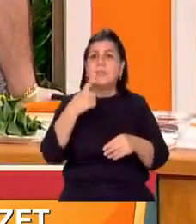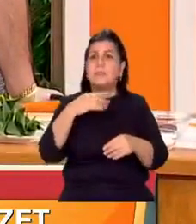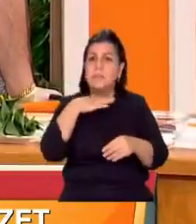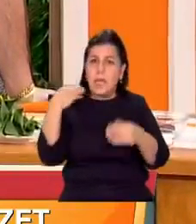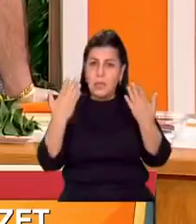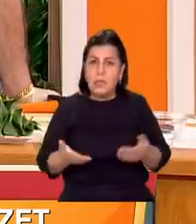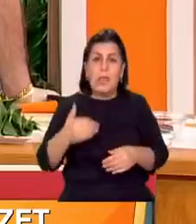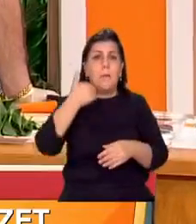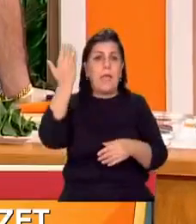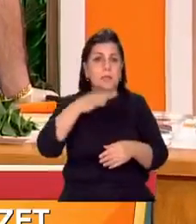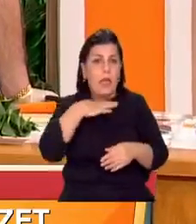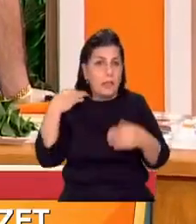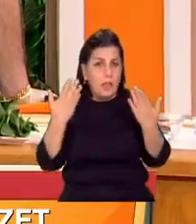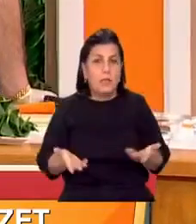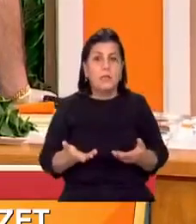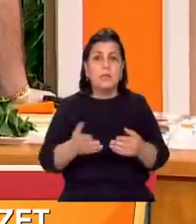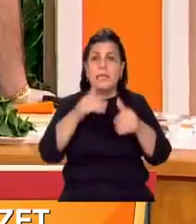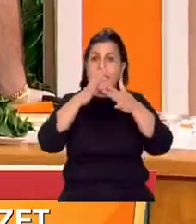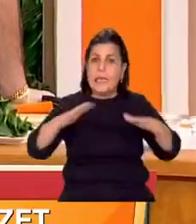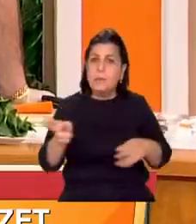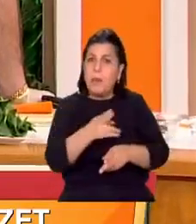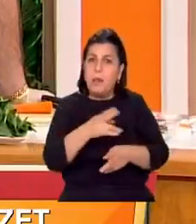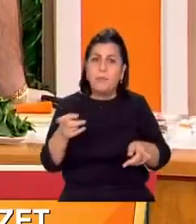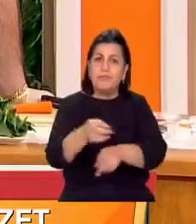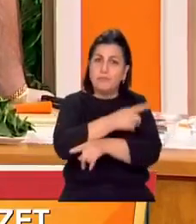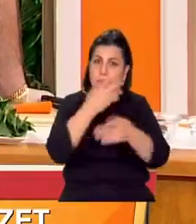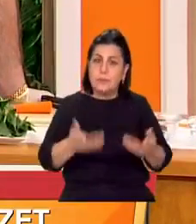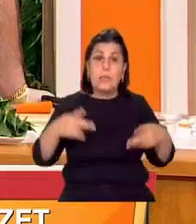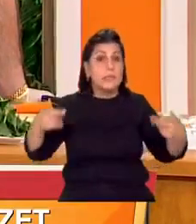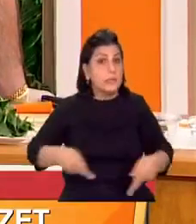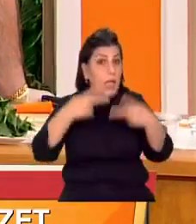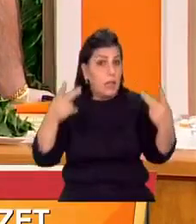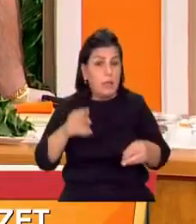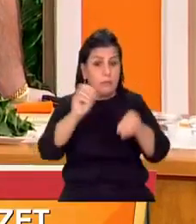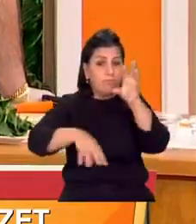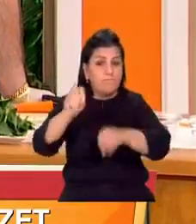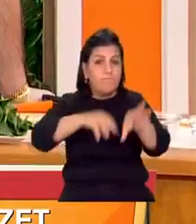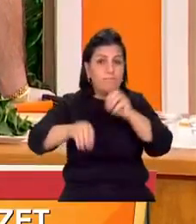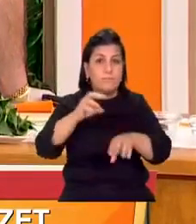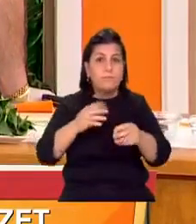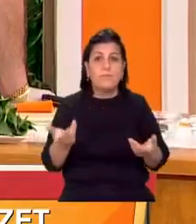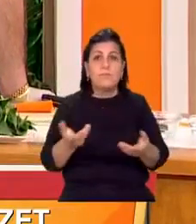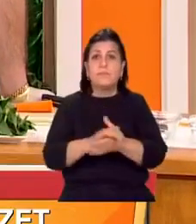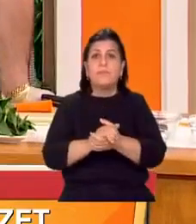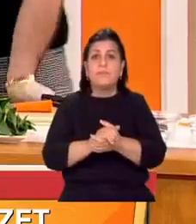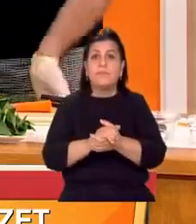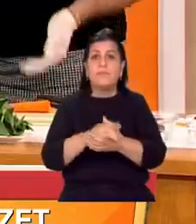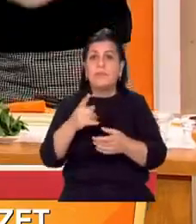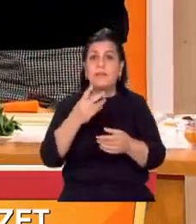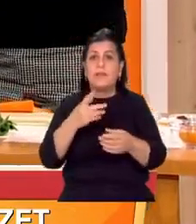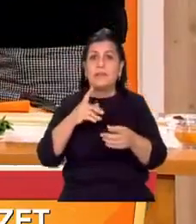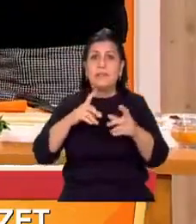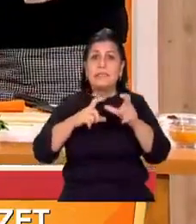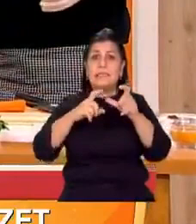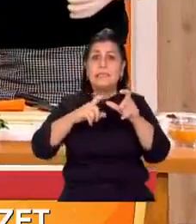etlerde beyaz etlerde kümes hayvanlarına deniz ürünleri Balıklar da salatalarda yani her şeyi mesafeli kavurmalar falan